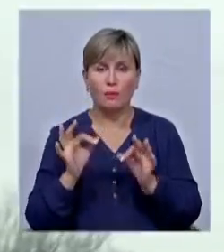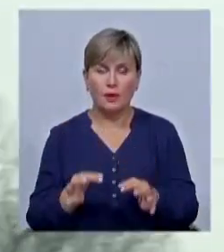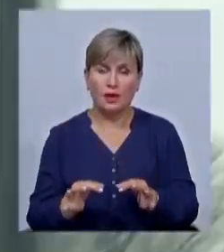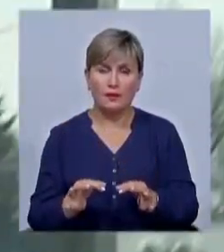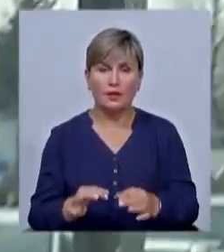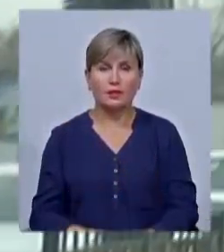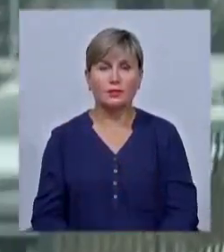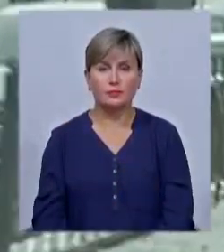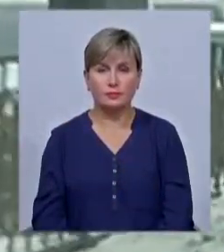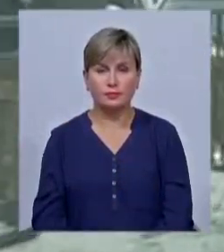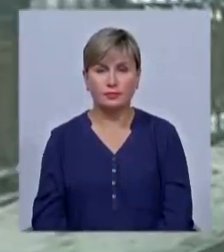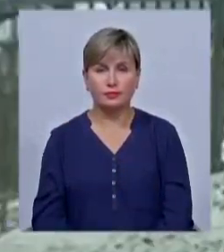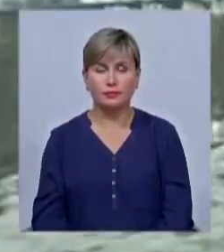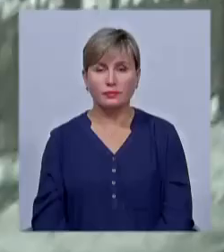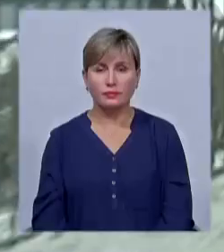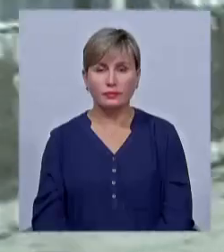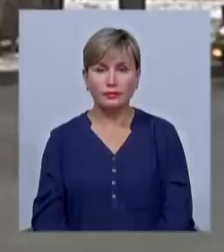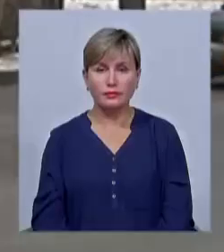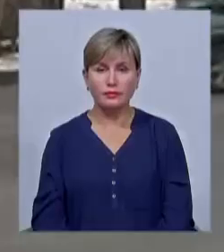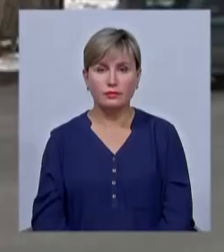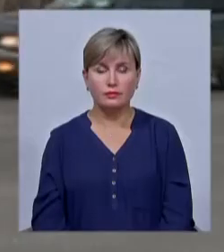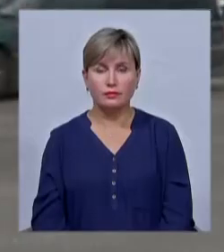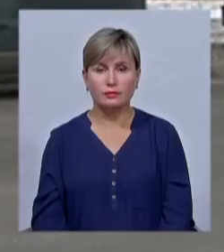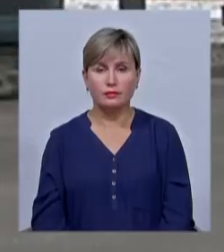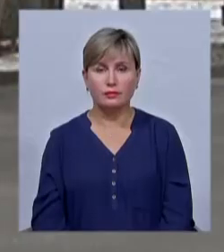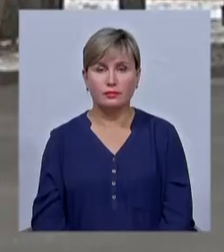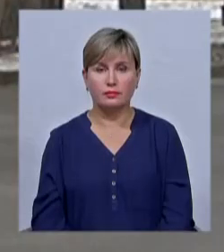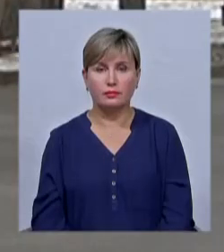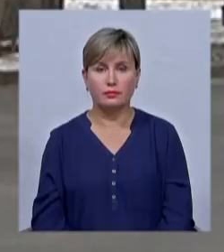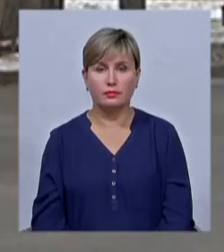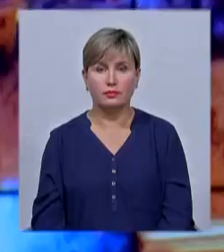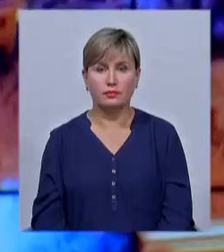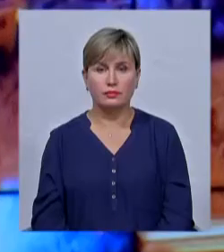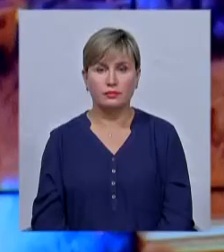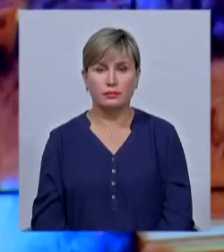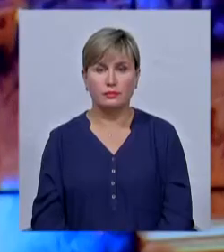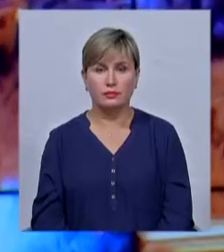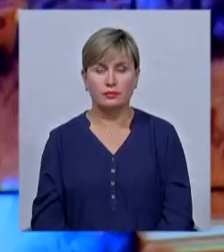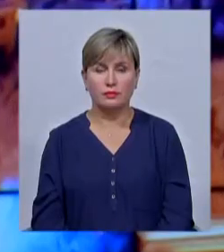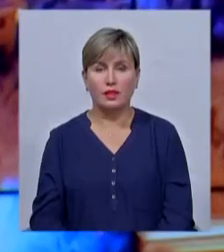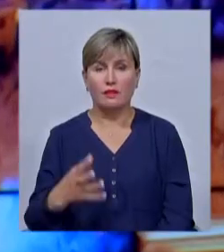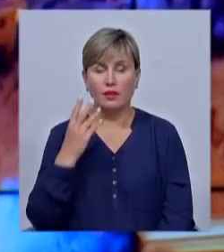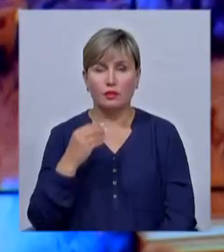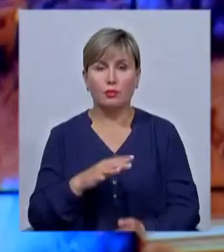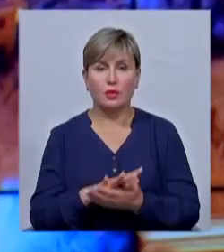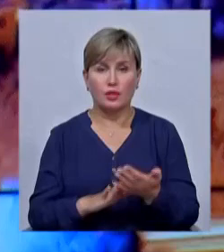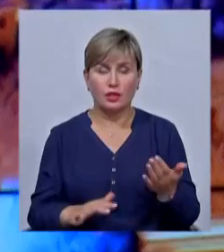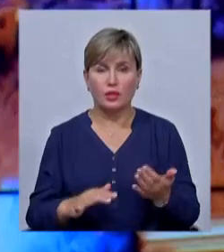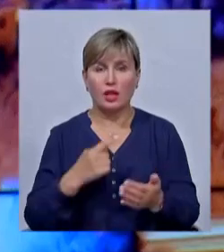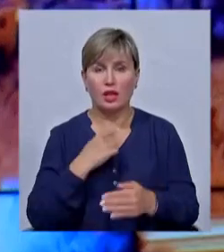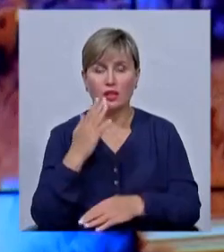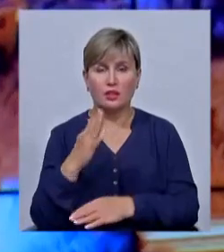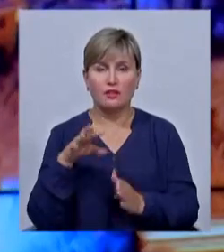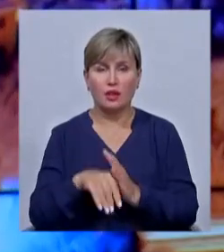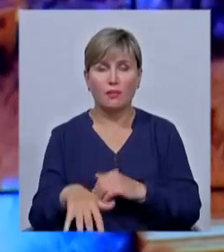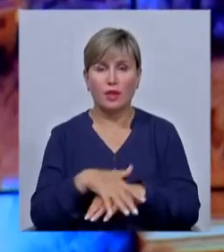он романа щенками деться motul елку на нашем жанров телеканал алматы алматы продолжается голосование в